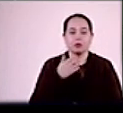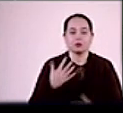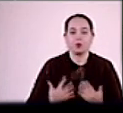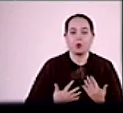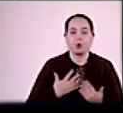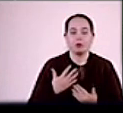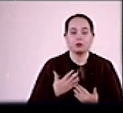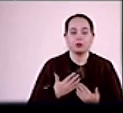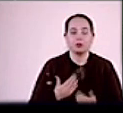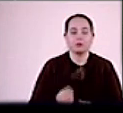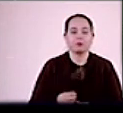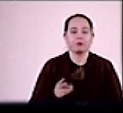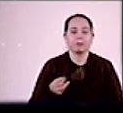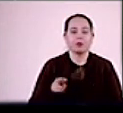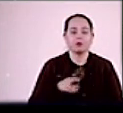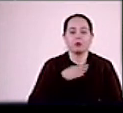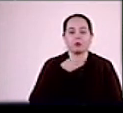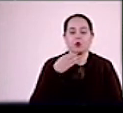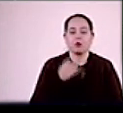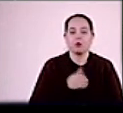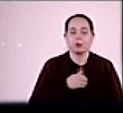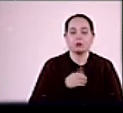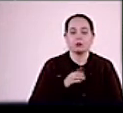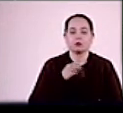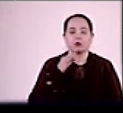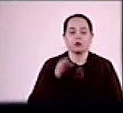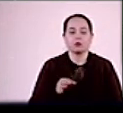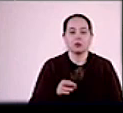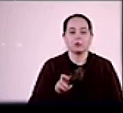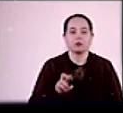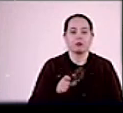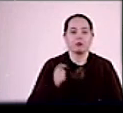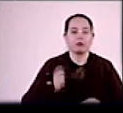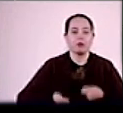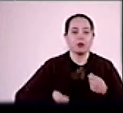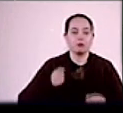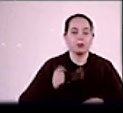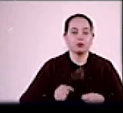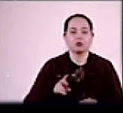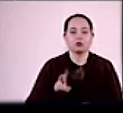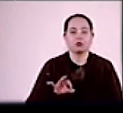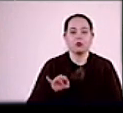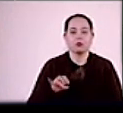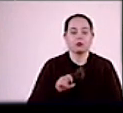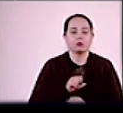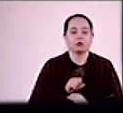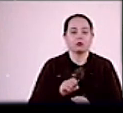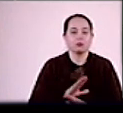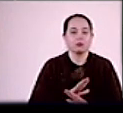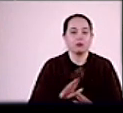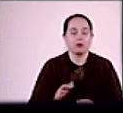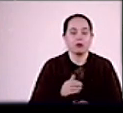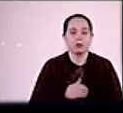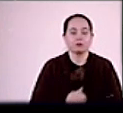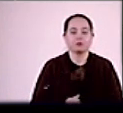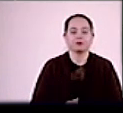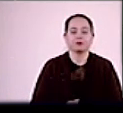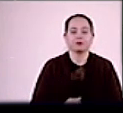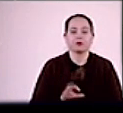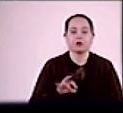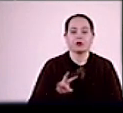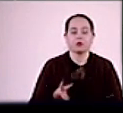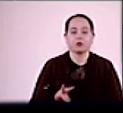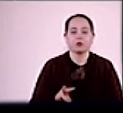ободрить. Пете многое хотелось сказать барабанщику, но он не смел.